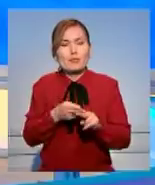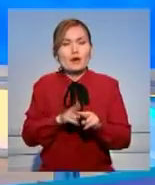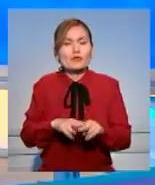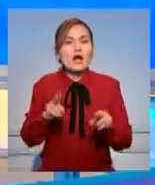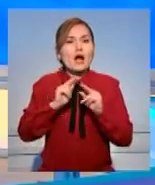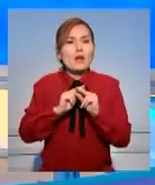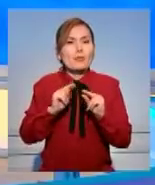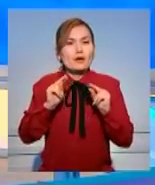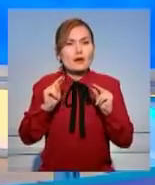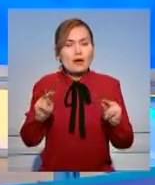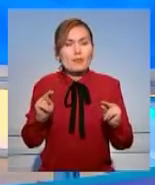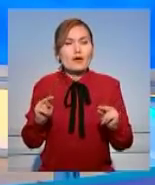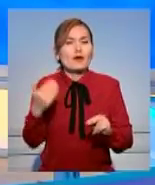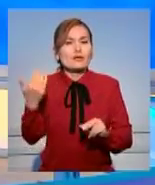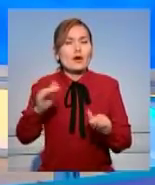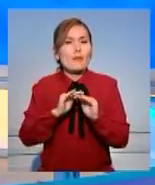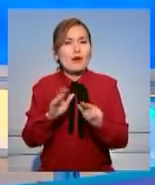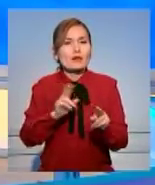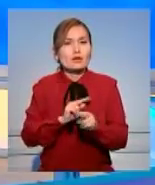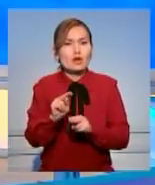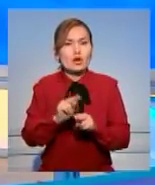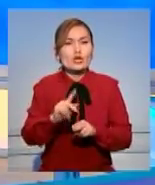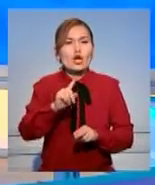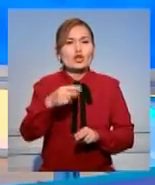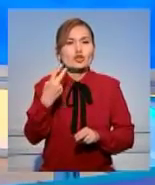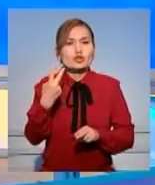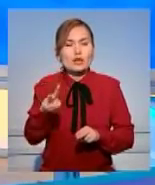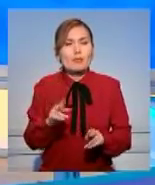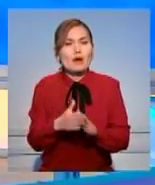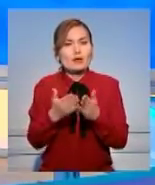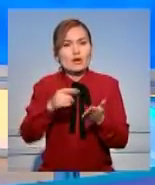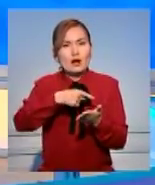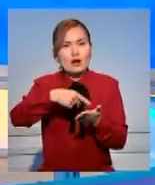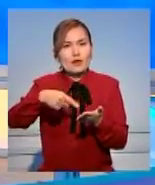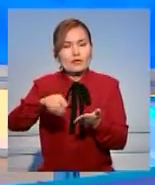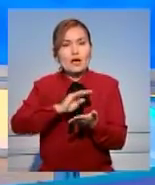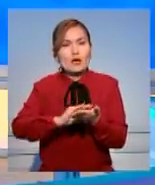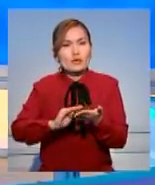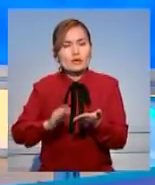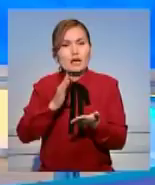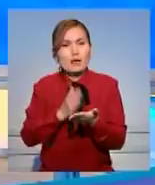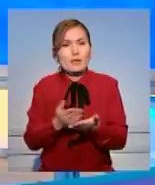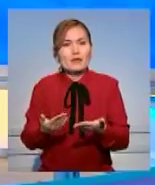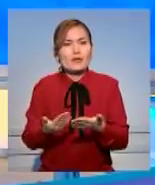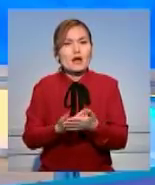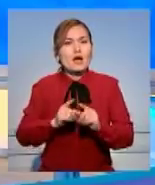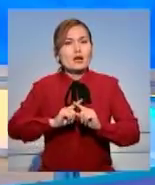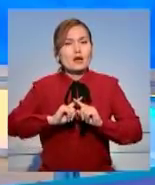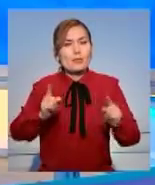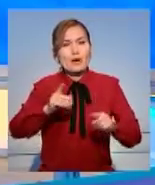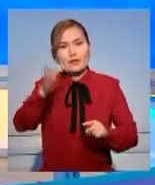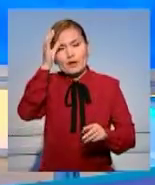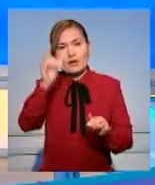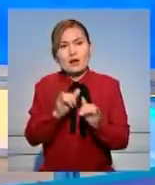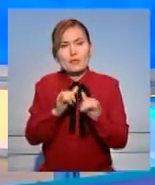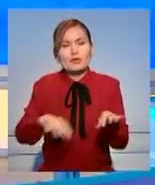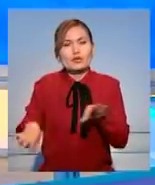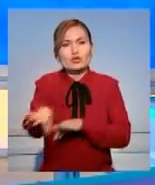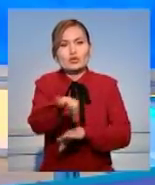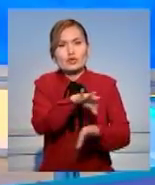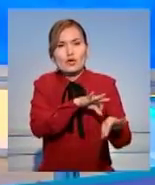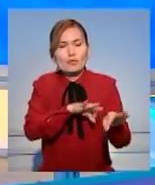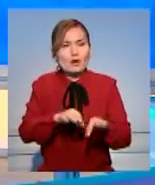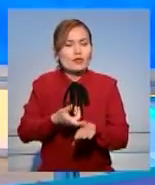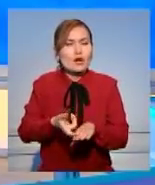білім мен ғылым дарытып жүрген ұстаз 120-ға жуық еңбектің авторы. Оның әсіресе инклюзивті білімді дамытуға арналған жобасы